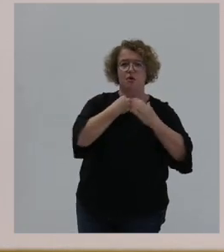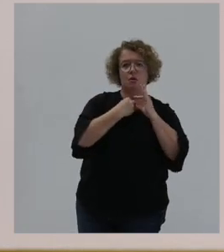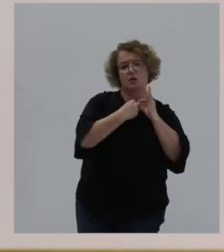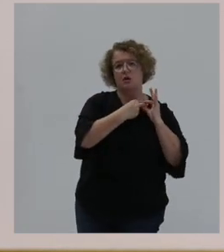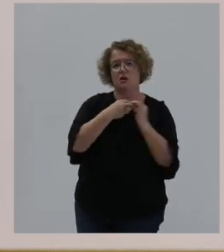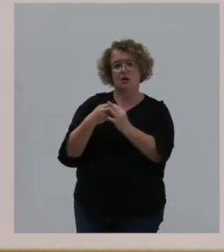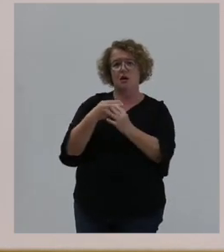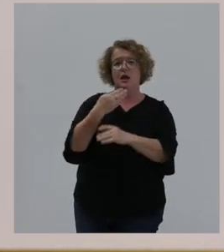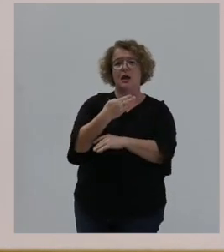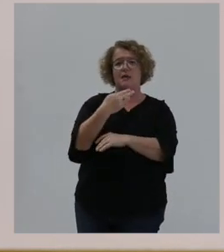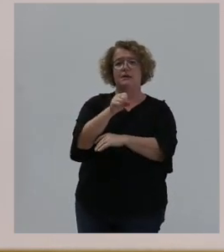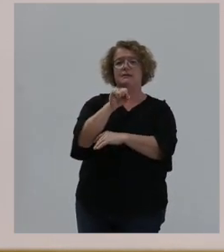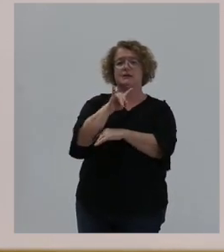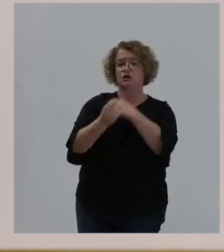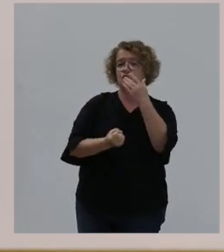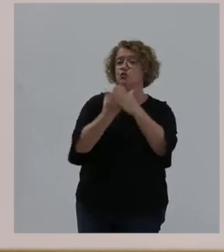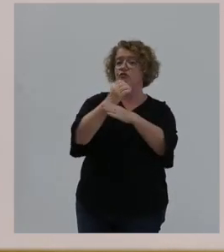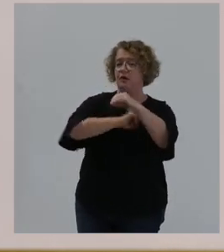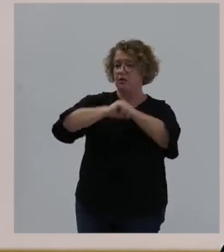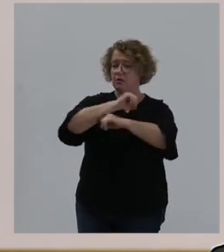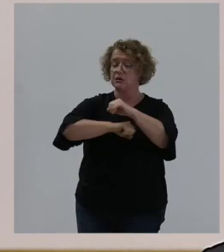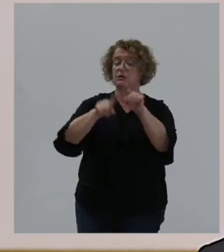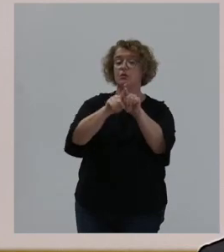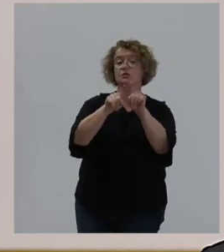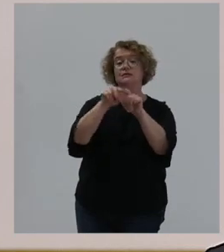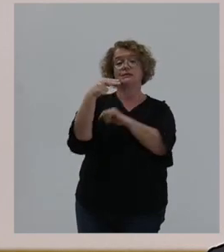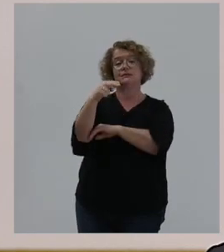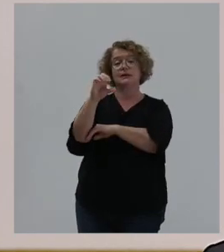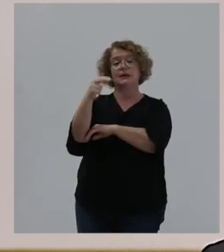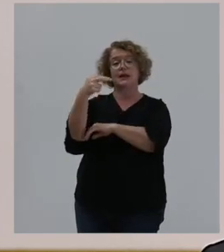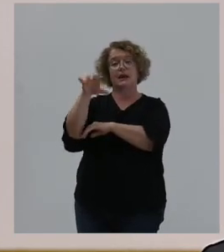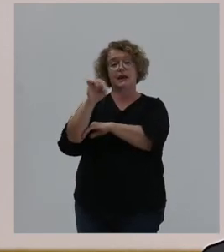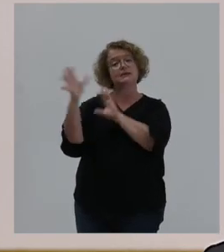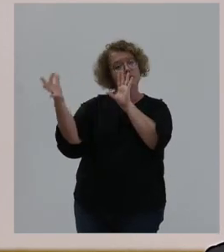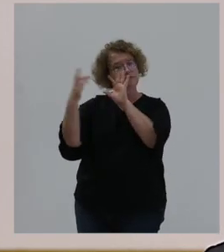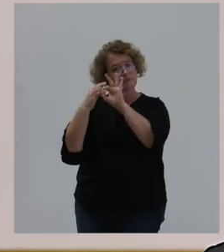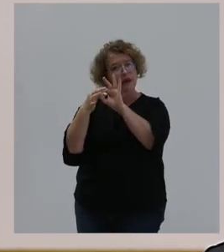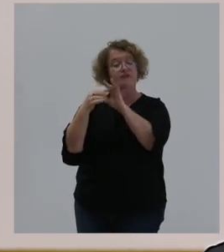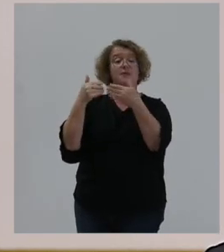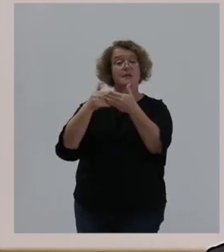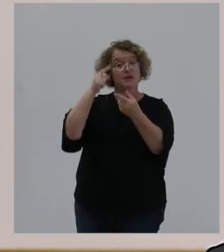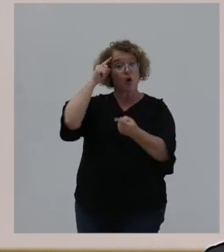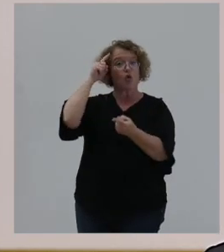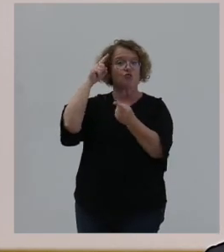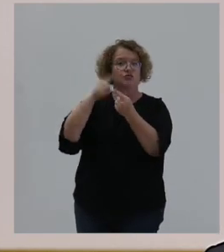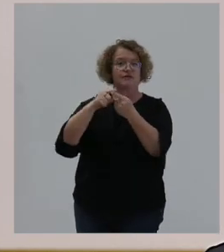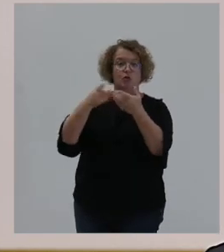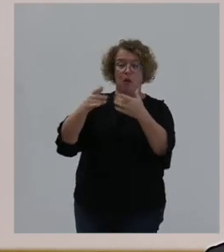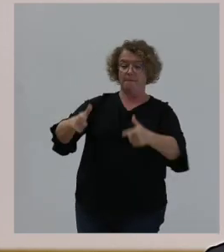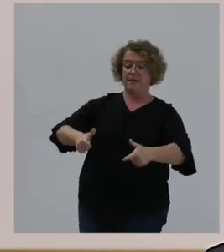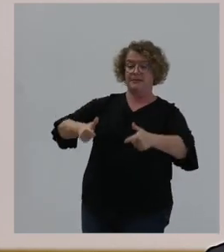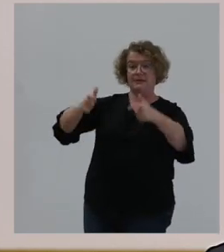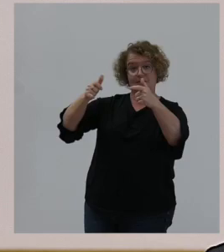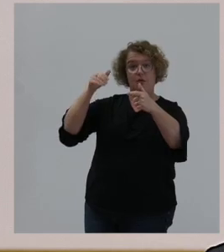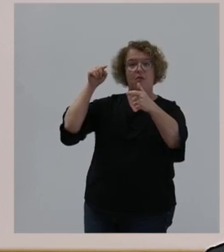nouvelle MSH a été mise en œuvre avec l'implication active du CNRS. Aujourd'hui, le défi, c'est le bâtiment qui doit